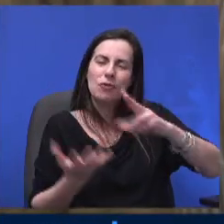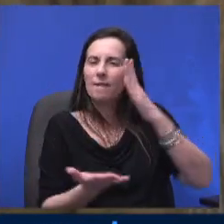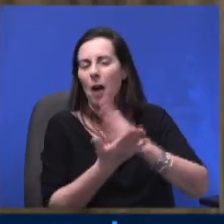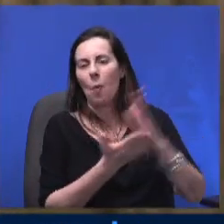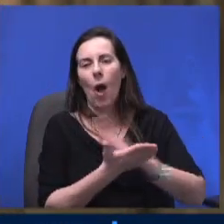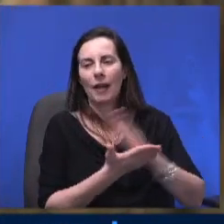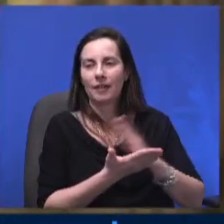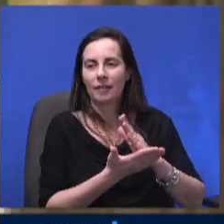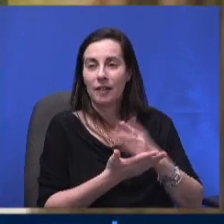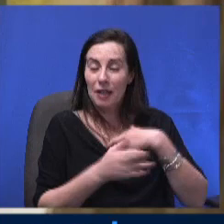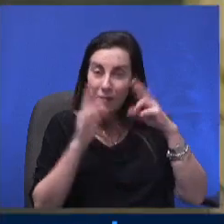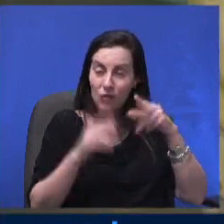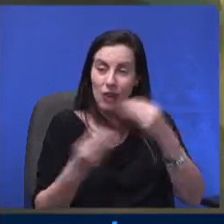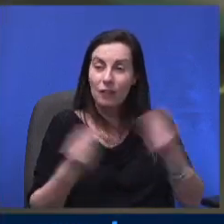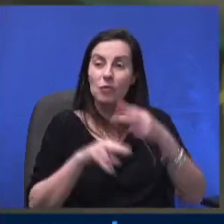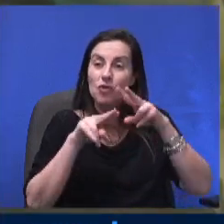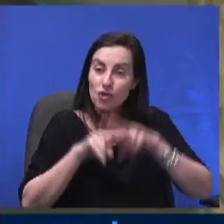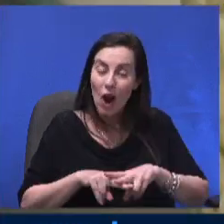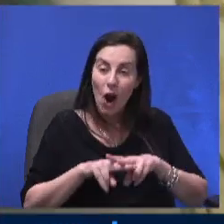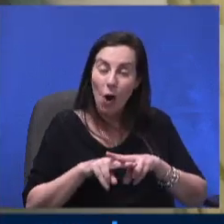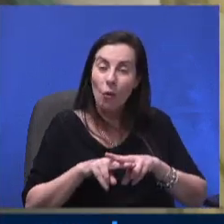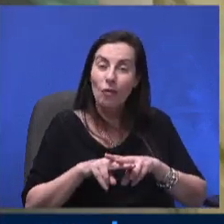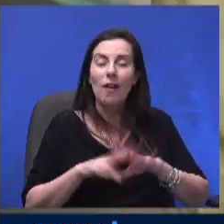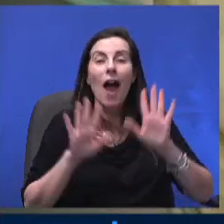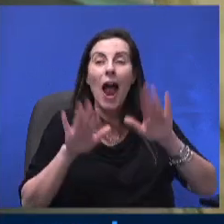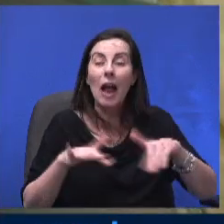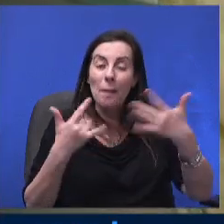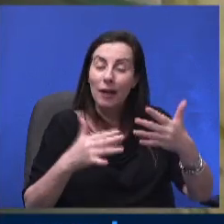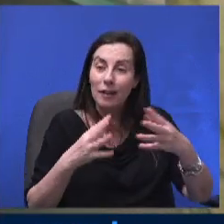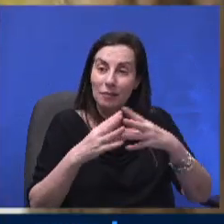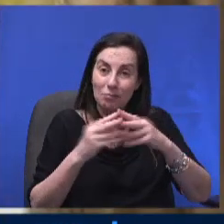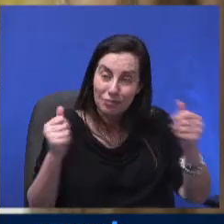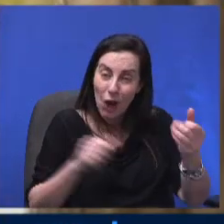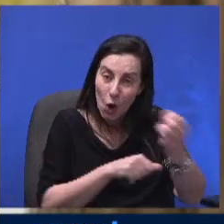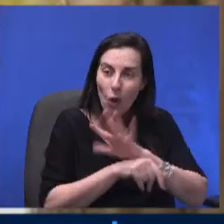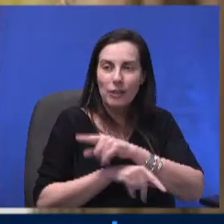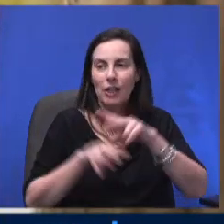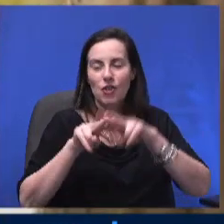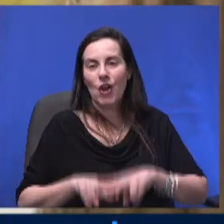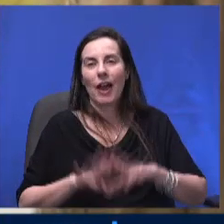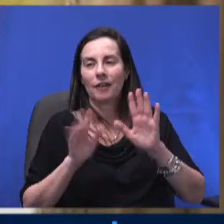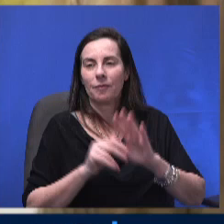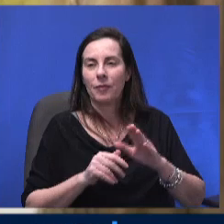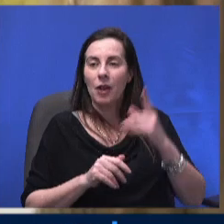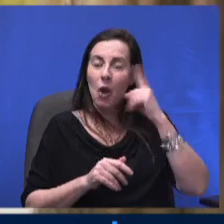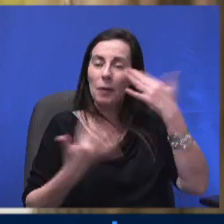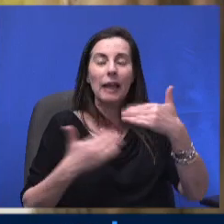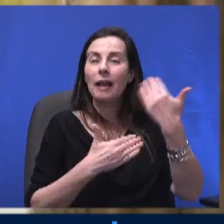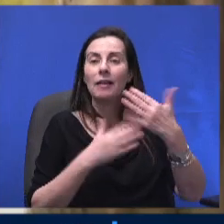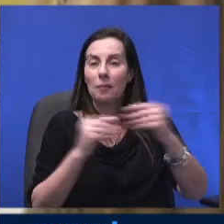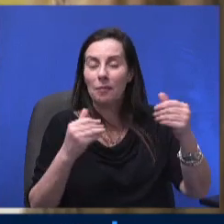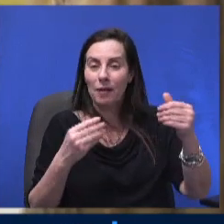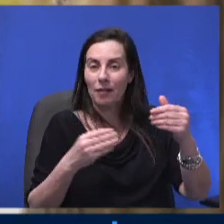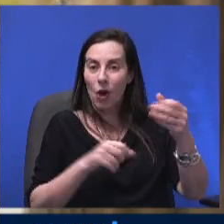שזה אחד הדברים שישארו איתנו גם אחרי שהקורונה תלך. אני לא יודע מתי היא תלך, אבל העניין הזה של